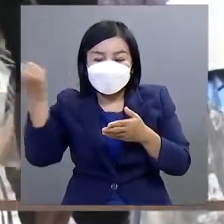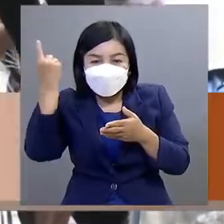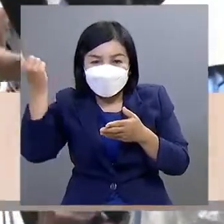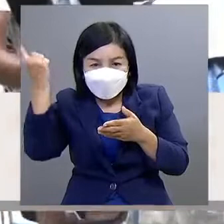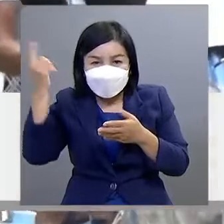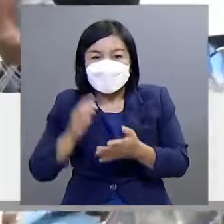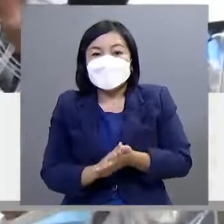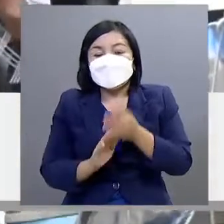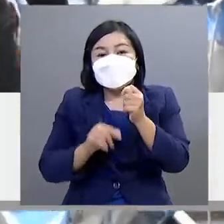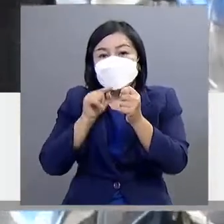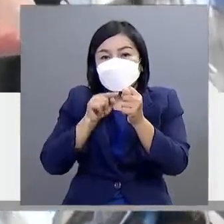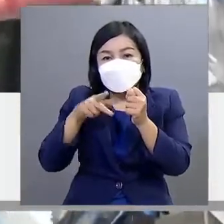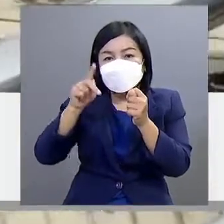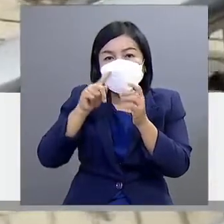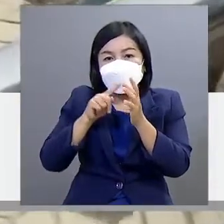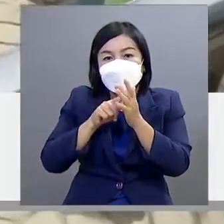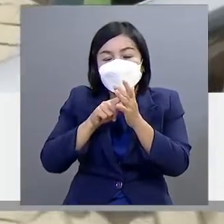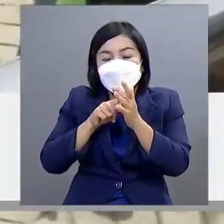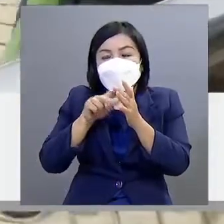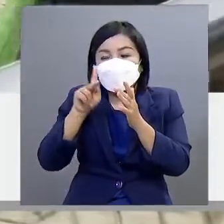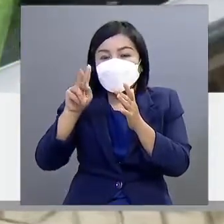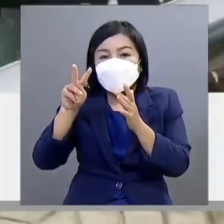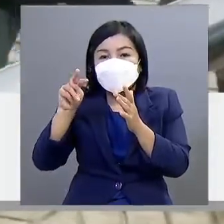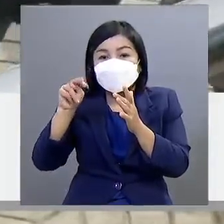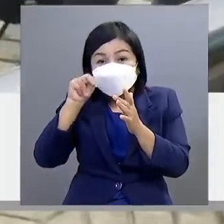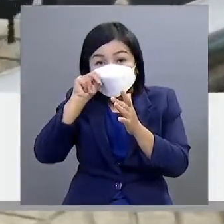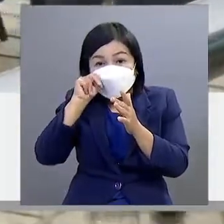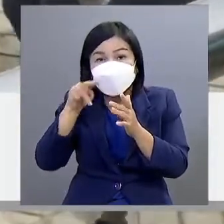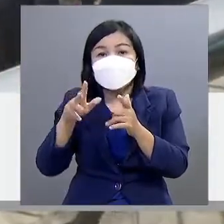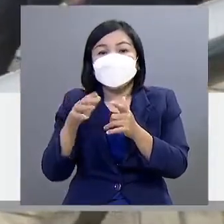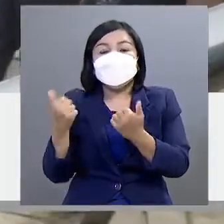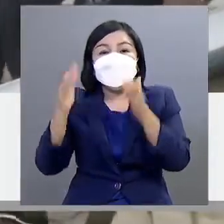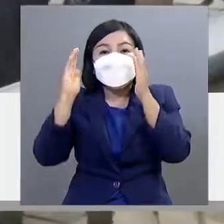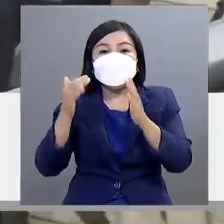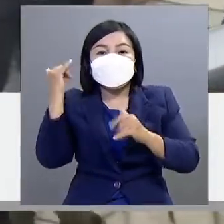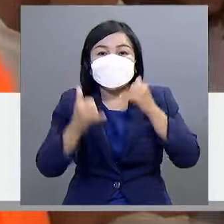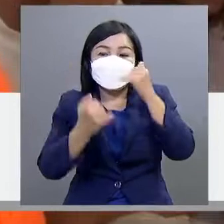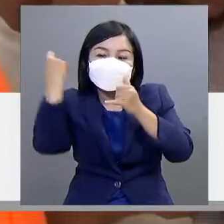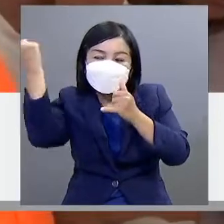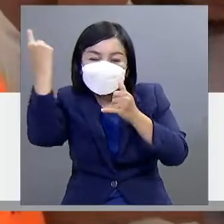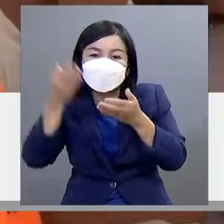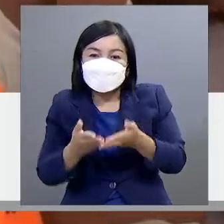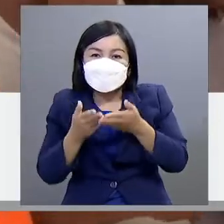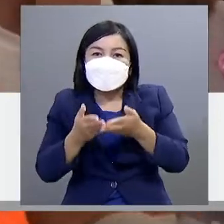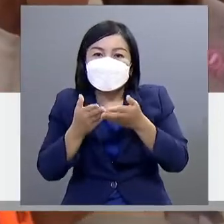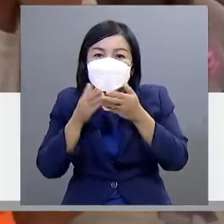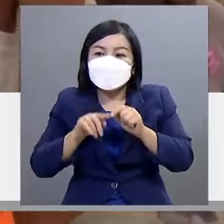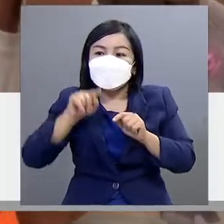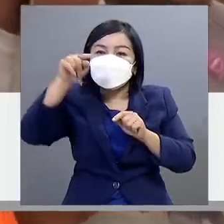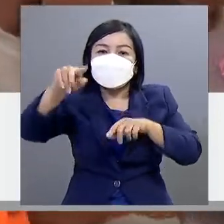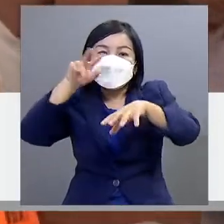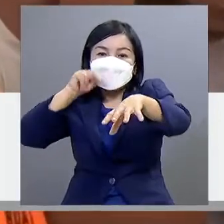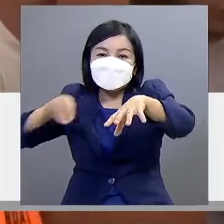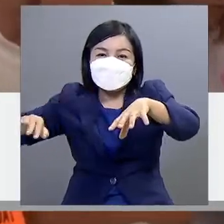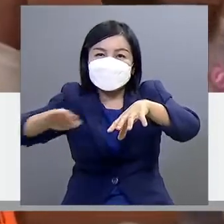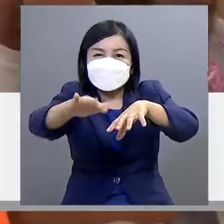ภอละงูจังหวัดสตูลเต็มไปด้วยนักท่องเที่ยวทั้งคนไทยและต่างชาติค่ะจุดหมายปลายทางก็คือเกาะหลีเป๊ะช่